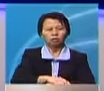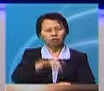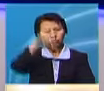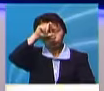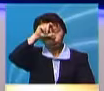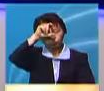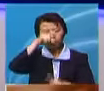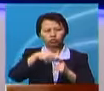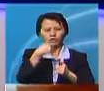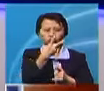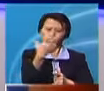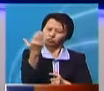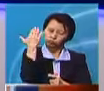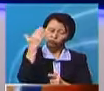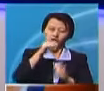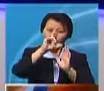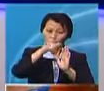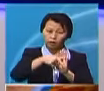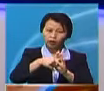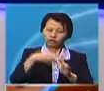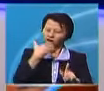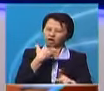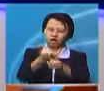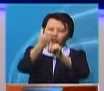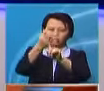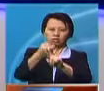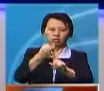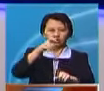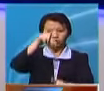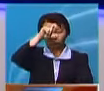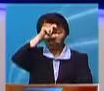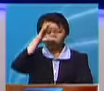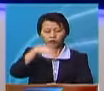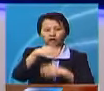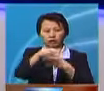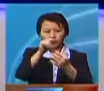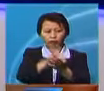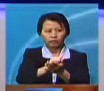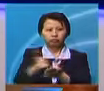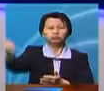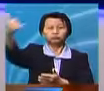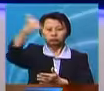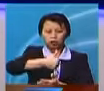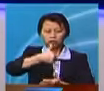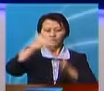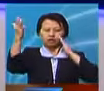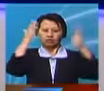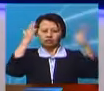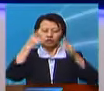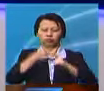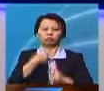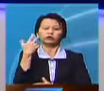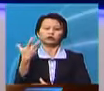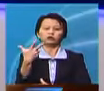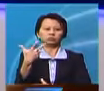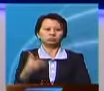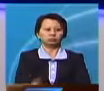Turki pada Februari lalu dan kemudian diusir dari Turki dan seterusnya memasuki Malaysia pada Mac